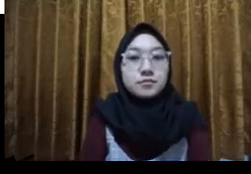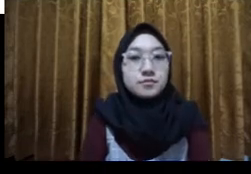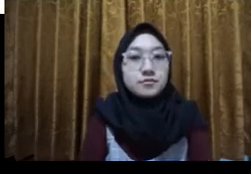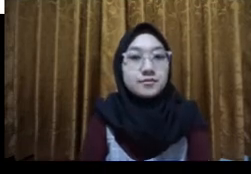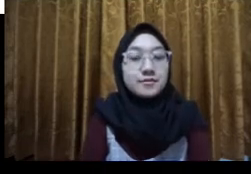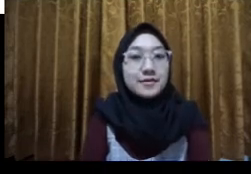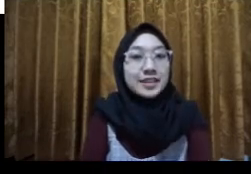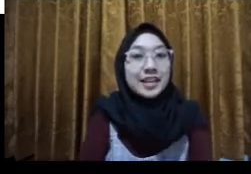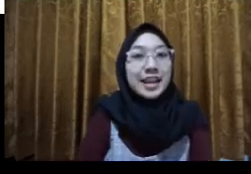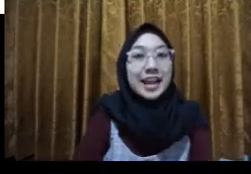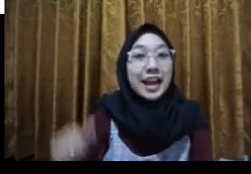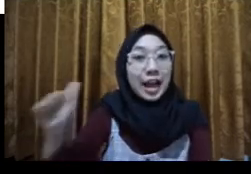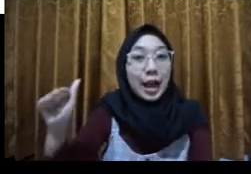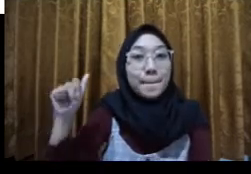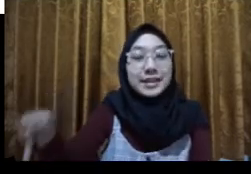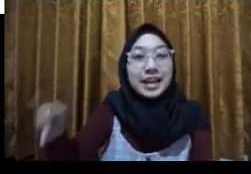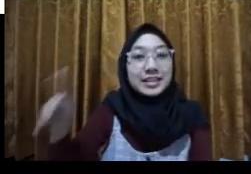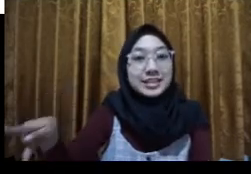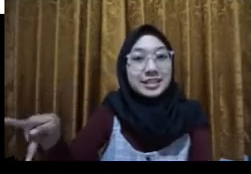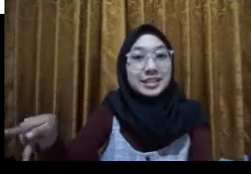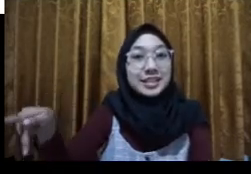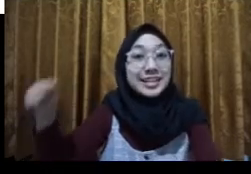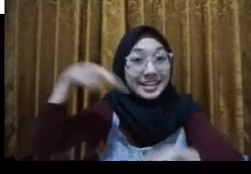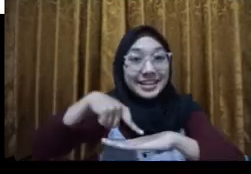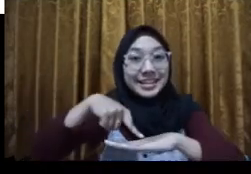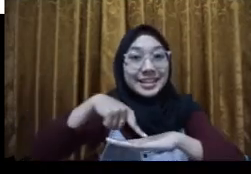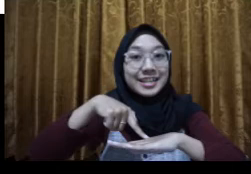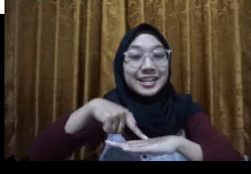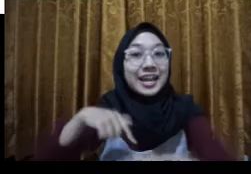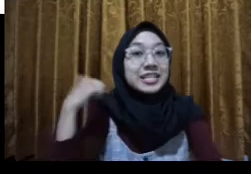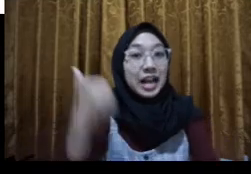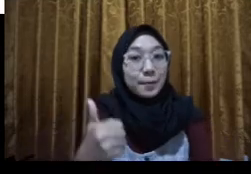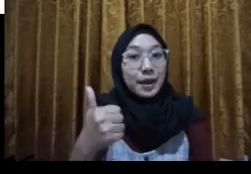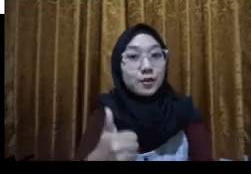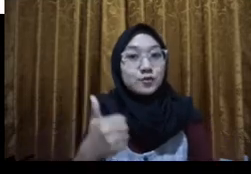Jadi aplikasi ini sangat recommended untuk teman-teman tunanetra, khususnya